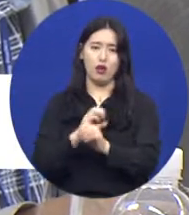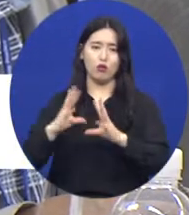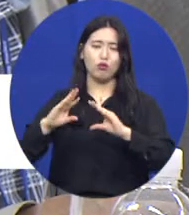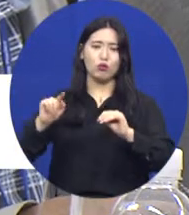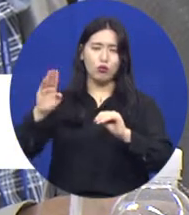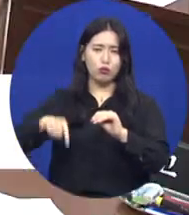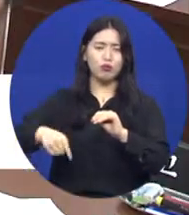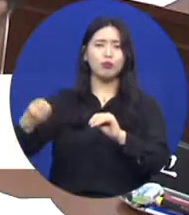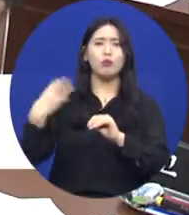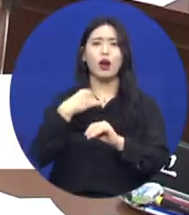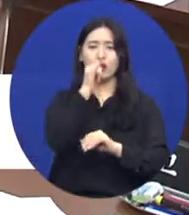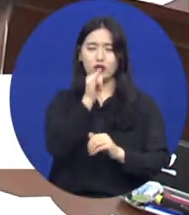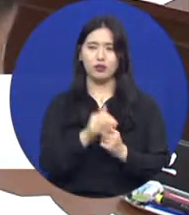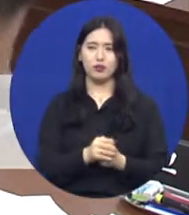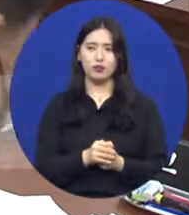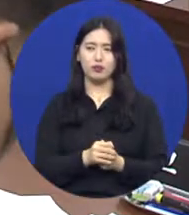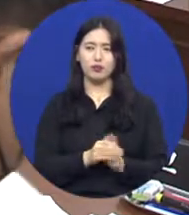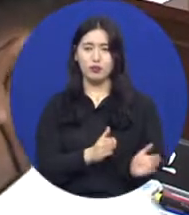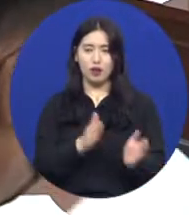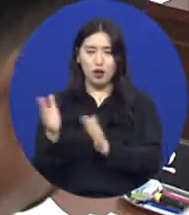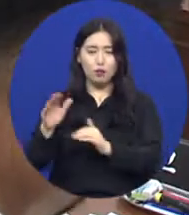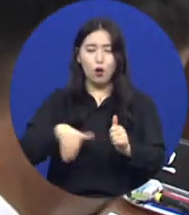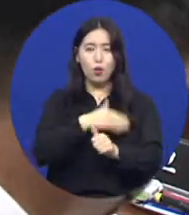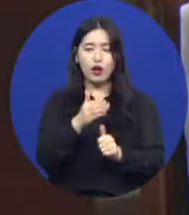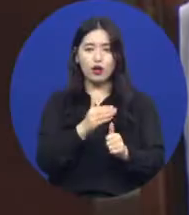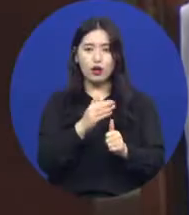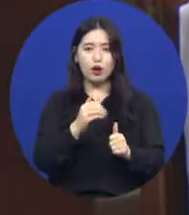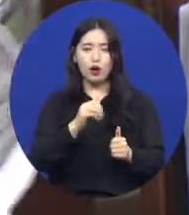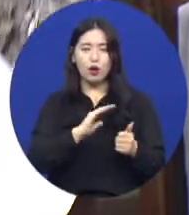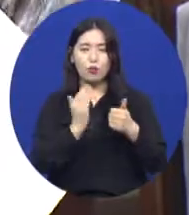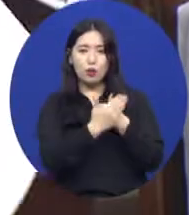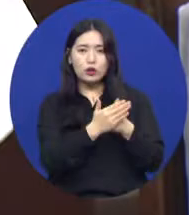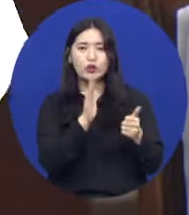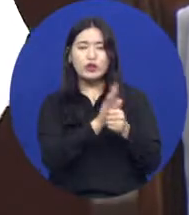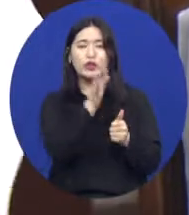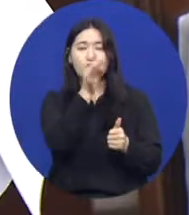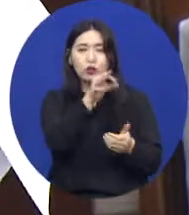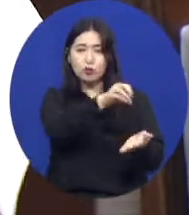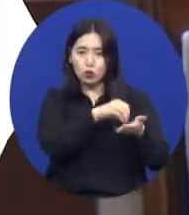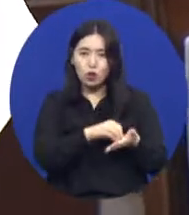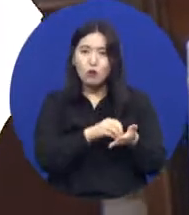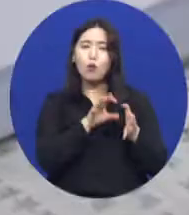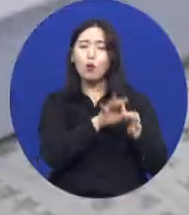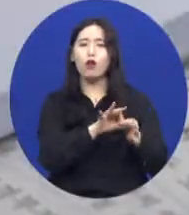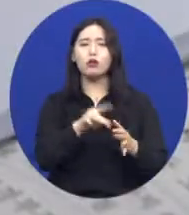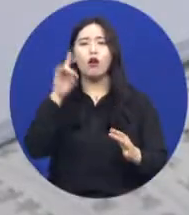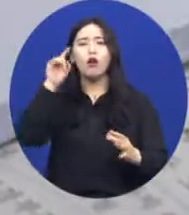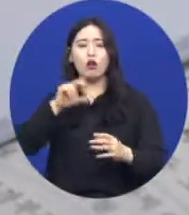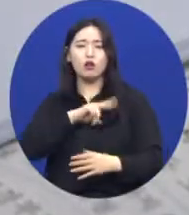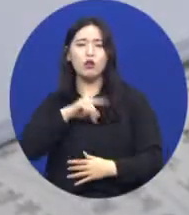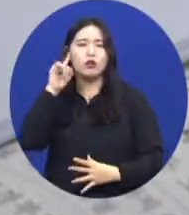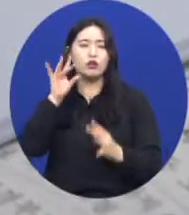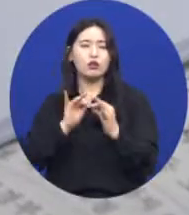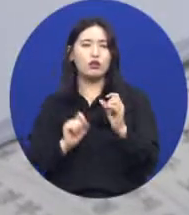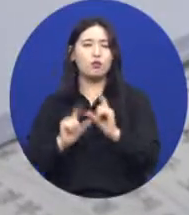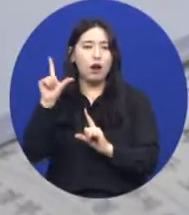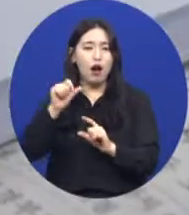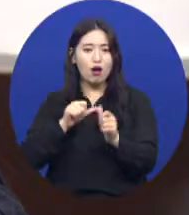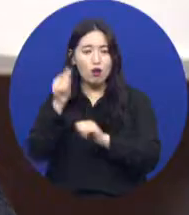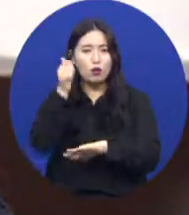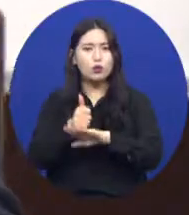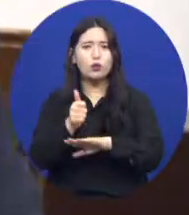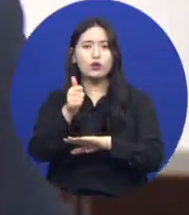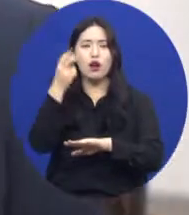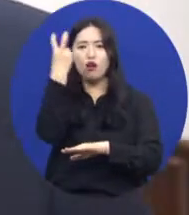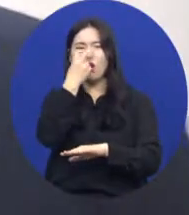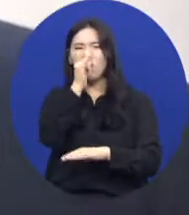얘기를 듣긴 했습니다. 한편 환경보전기여금 도입과 관련해 의원들은 찬성 의견이 높게 나타난 최근의 여론조사